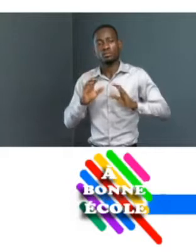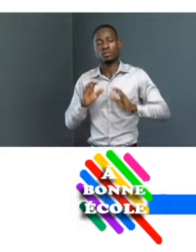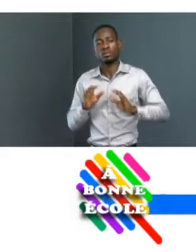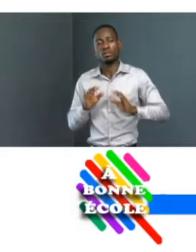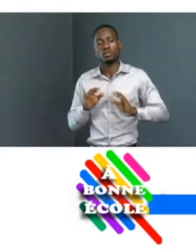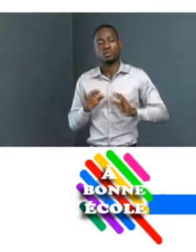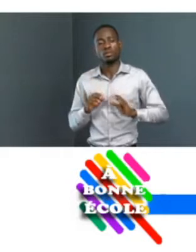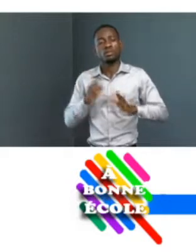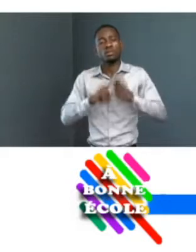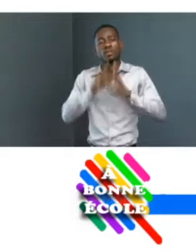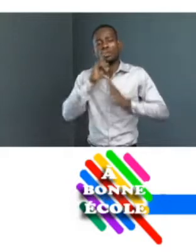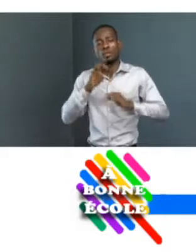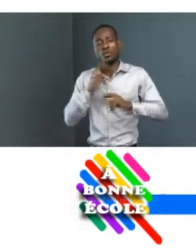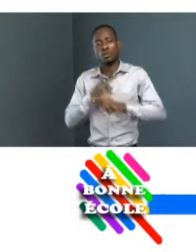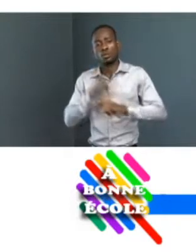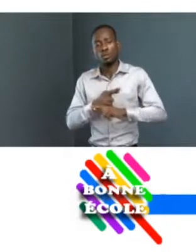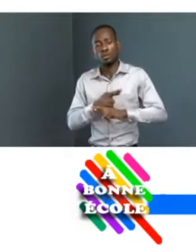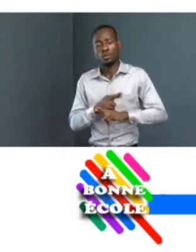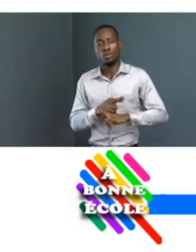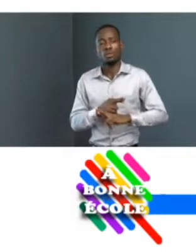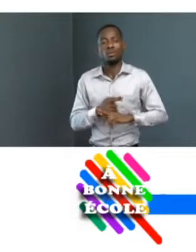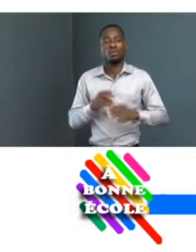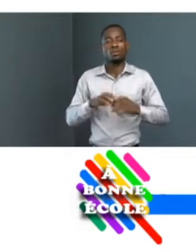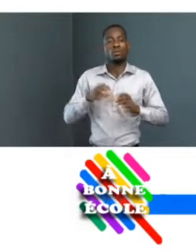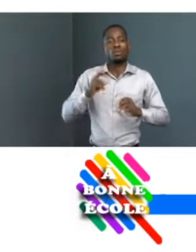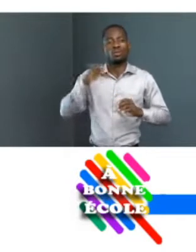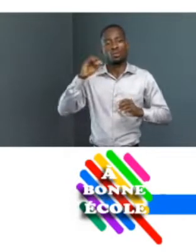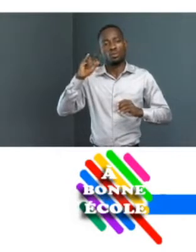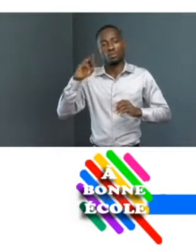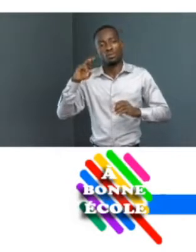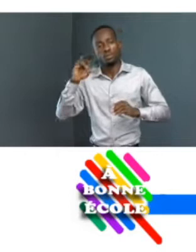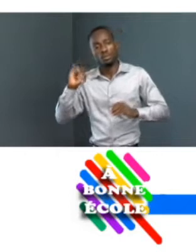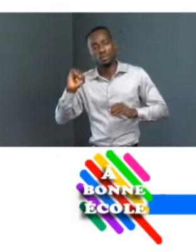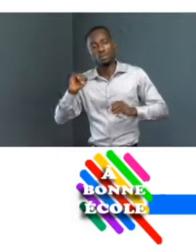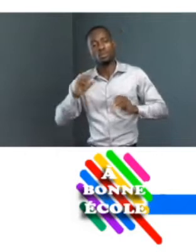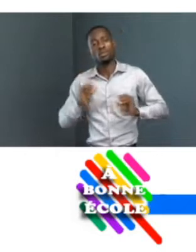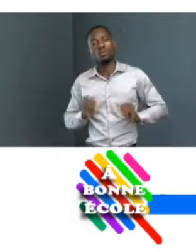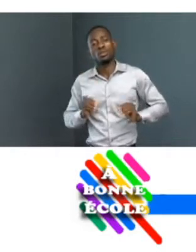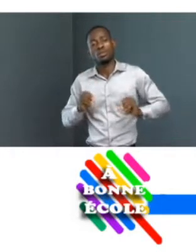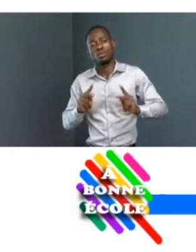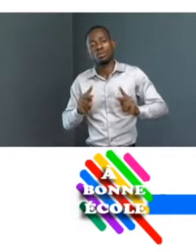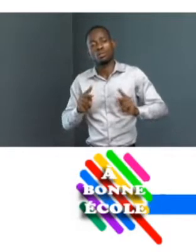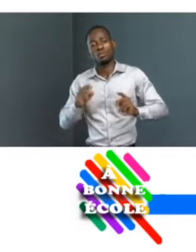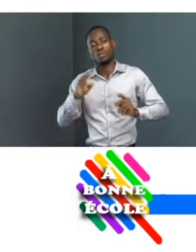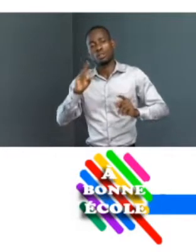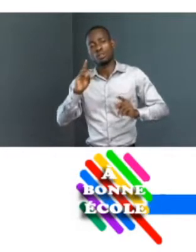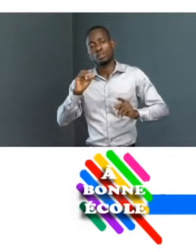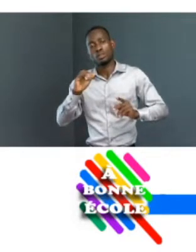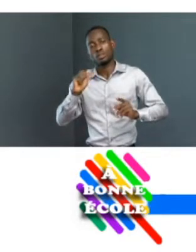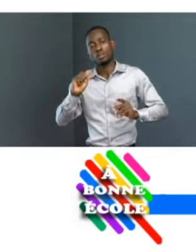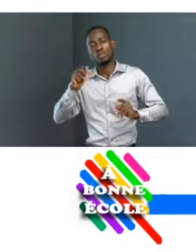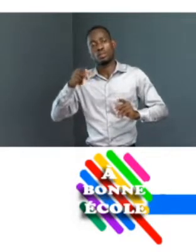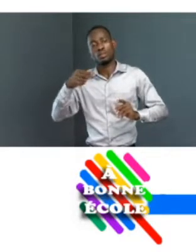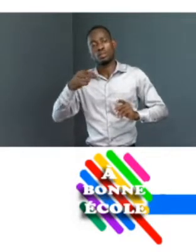Maintenant, quel est le rôle de l'iris au cours de la diaphragmation? Si